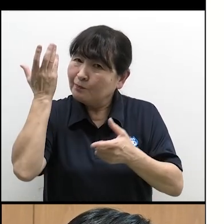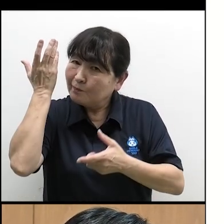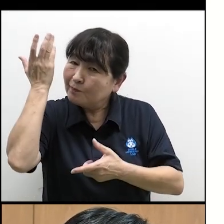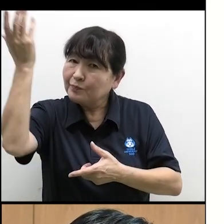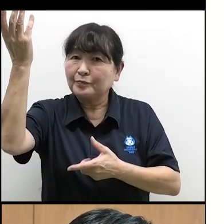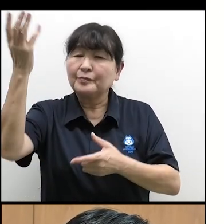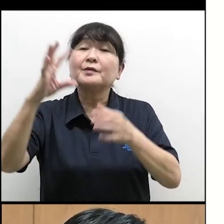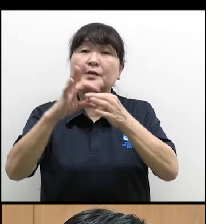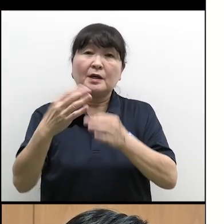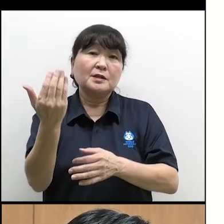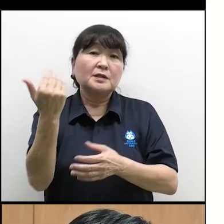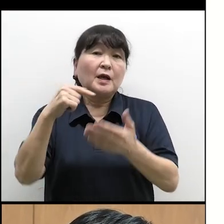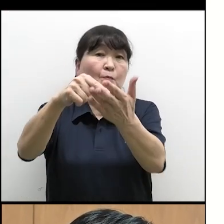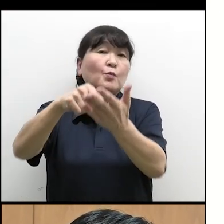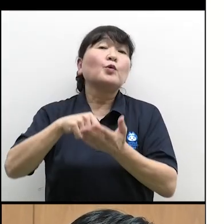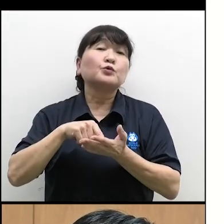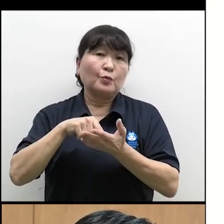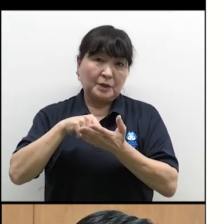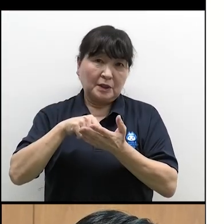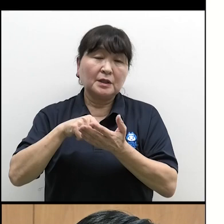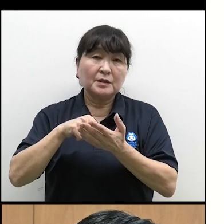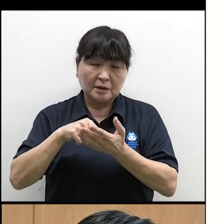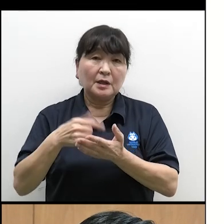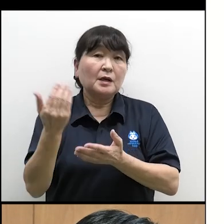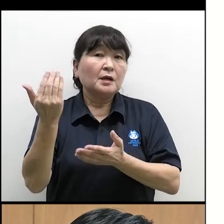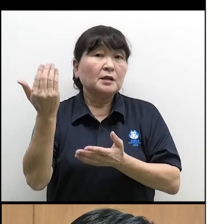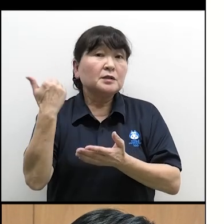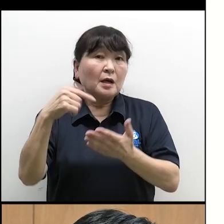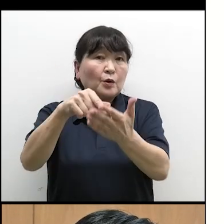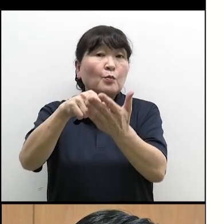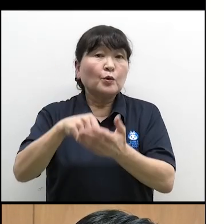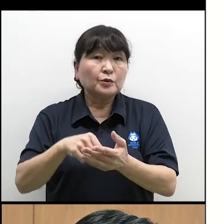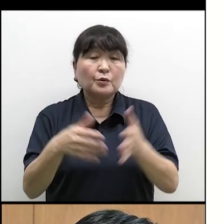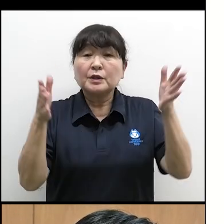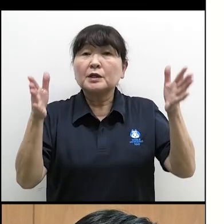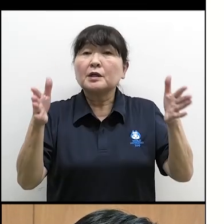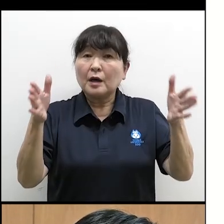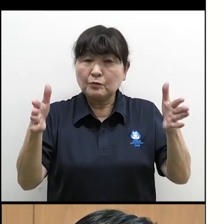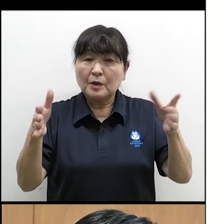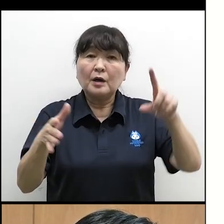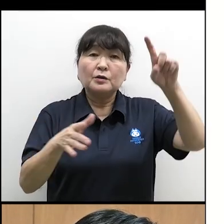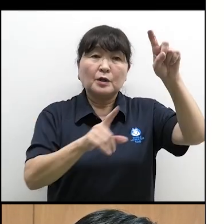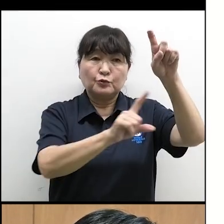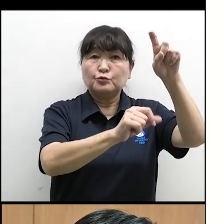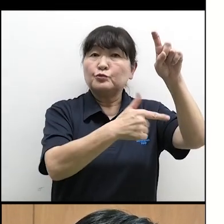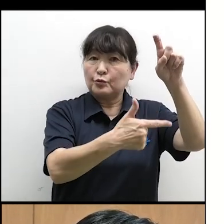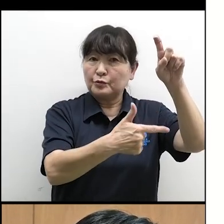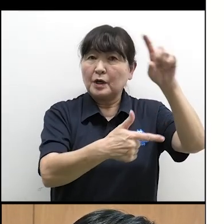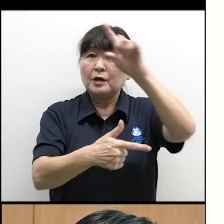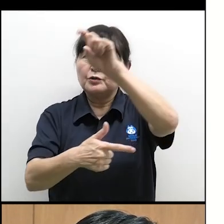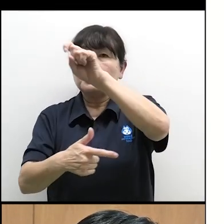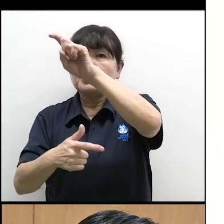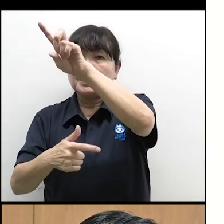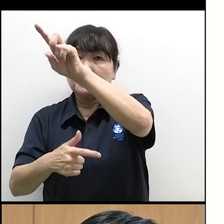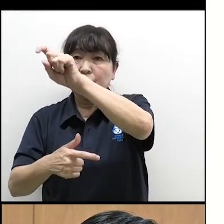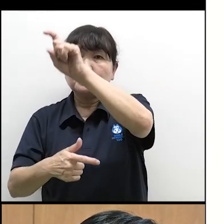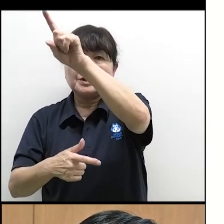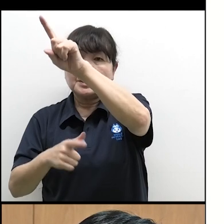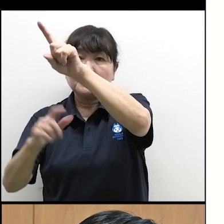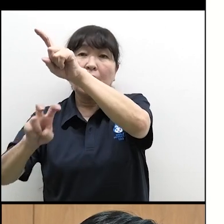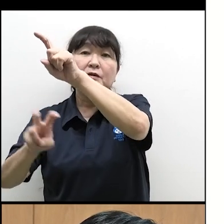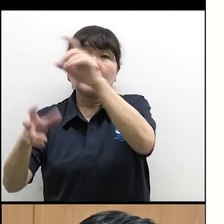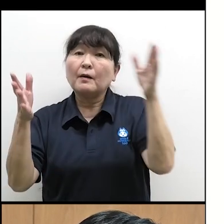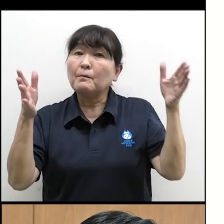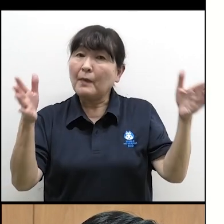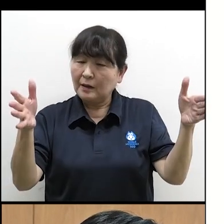制となっております。事前応募の期間は10月16日から11月20日、応募募集枠